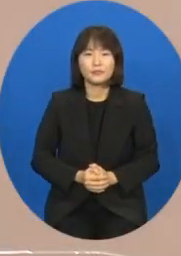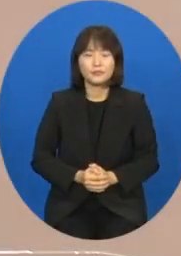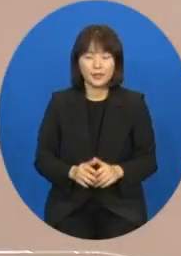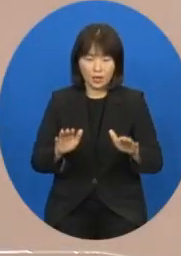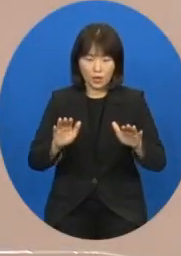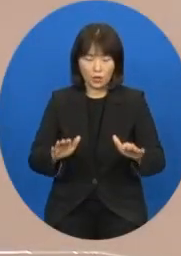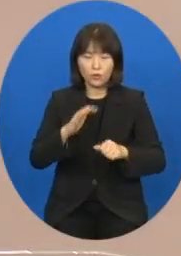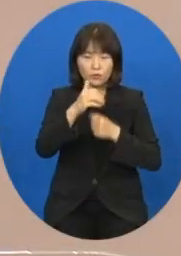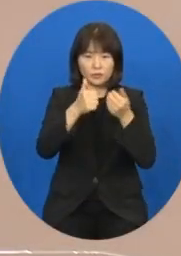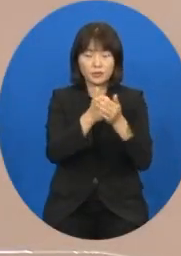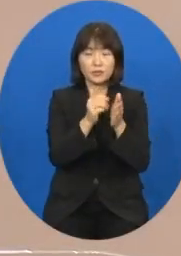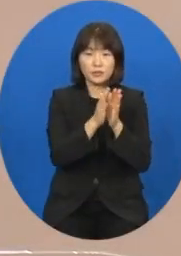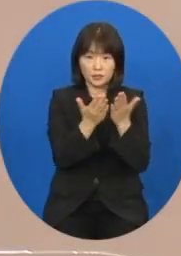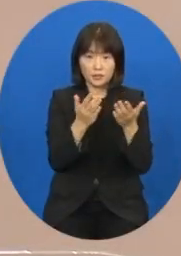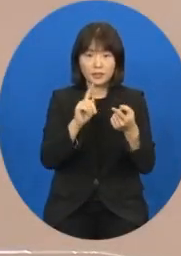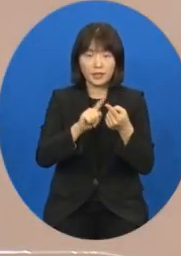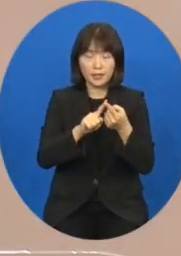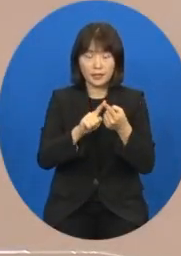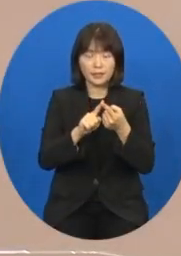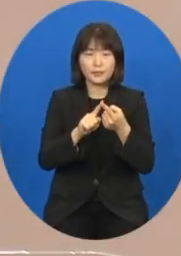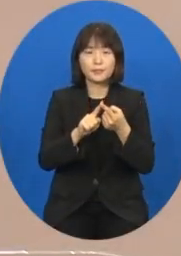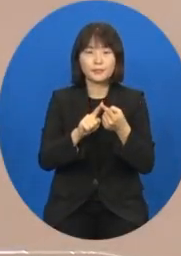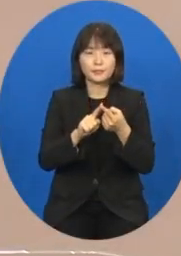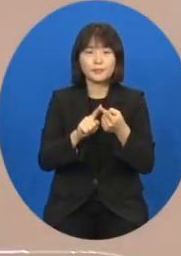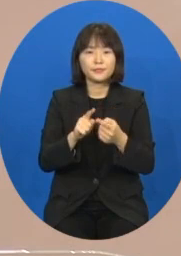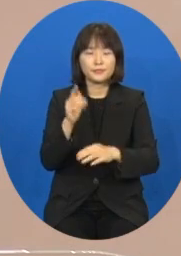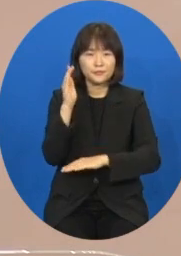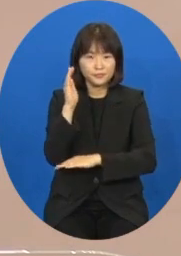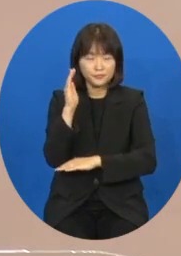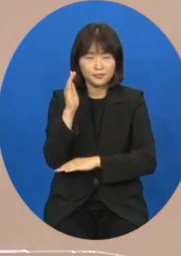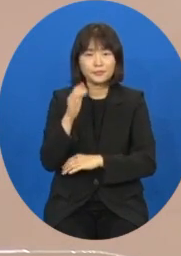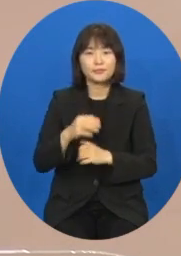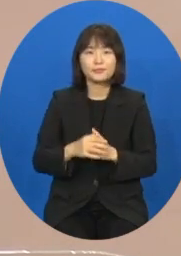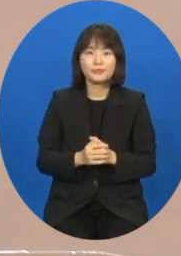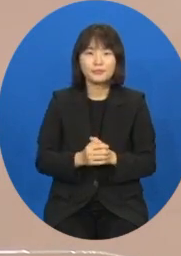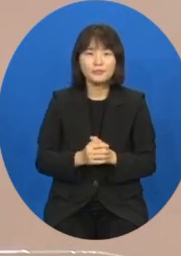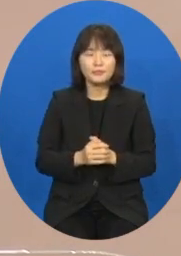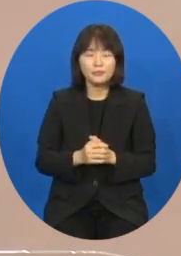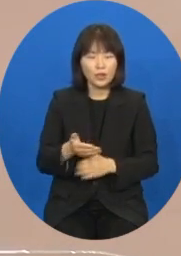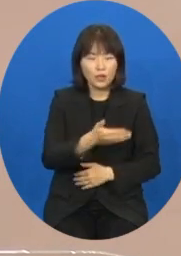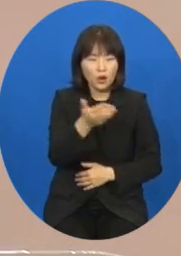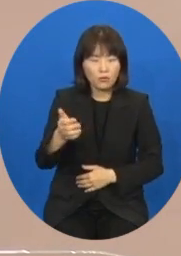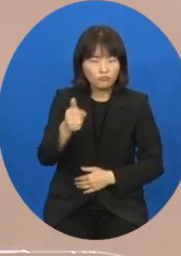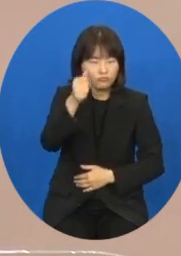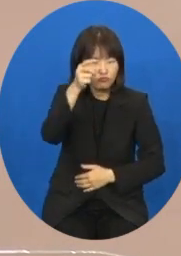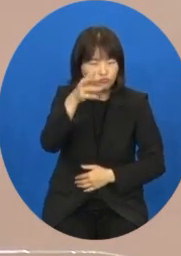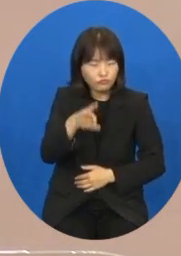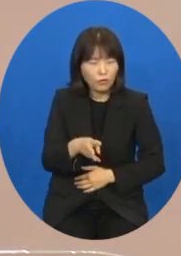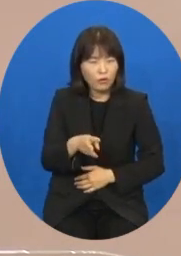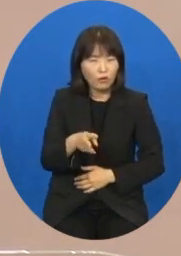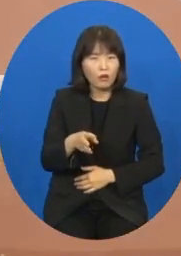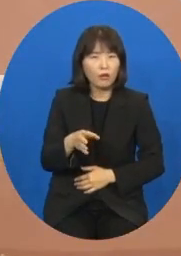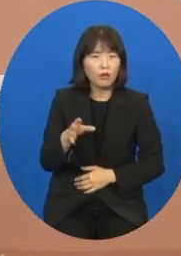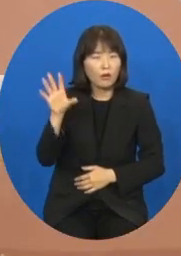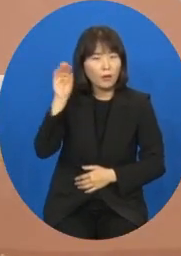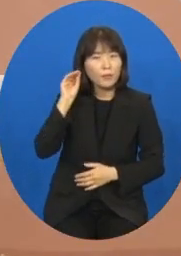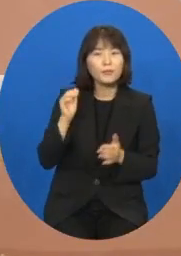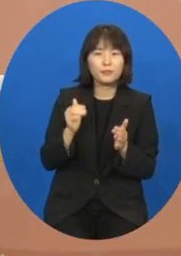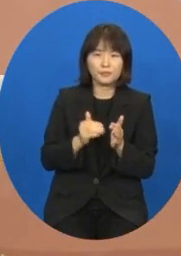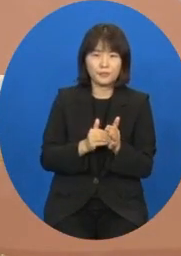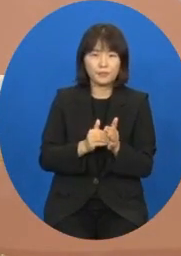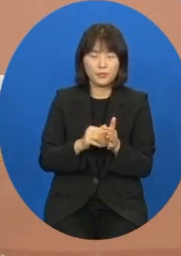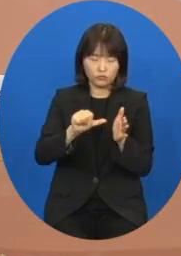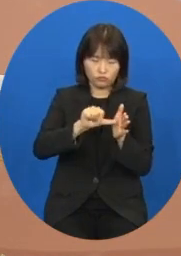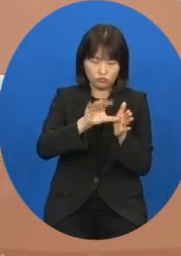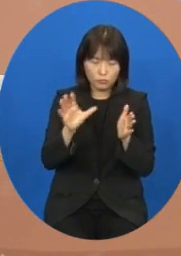자, 오늘 본문에 대한 말씀을 아마 여러분들이 수도 없이 많이 들으신 이야기일 겁니다.